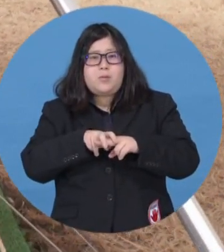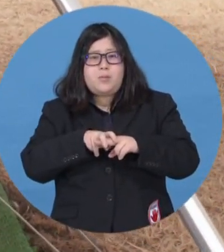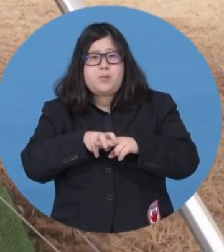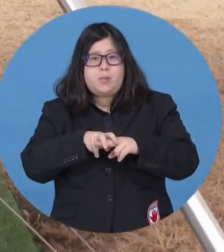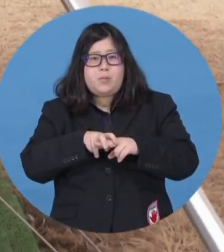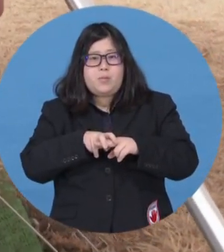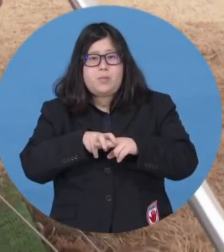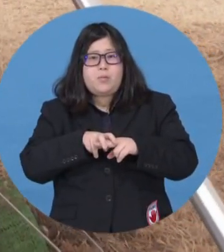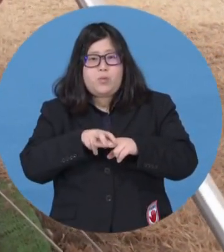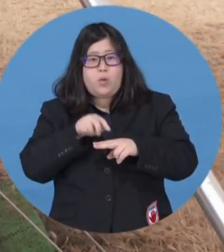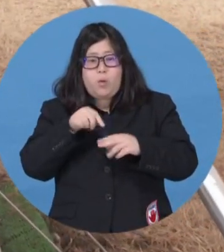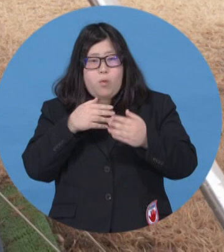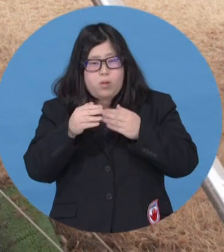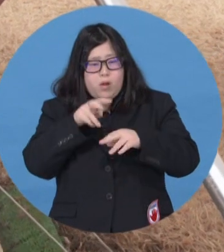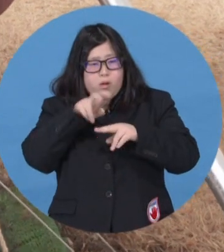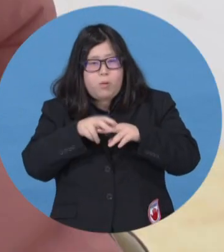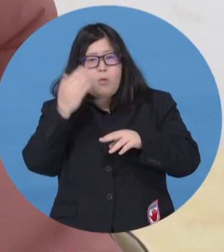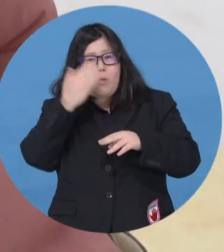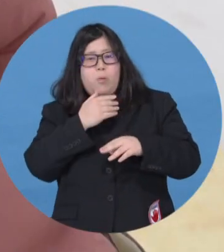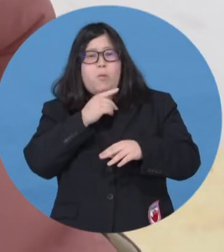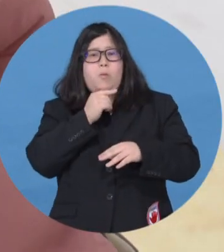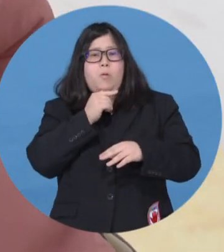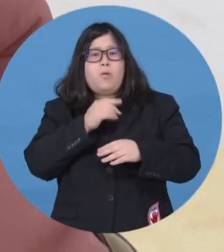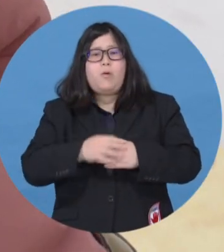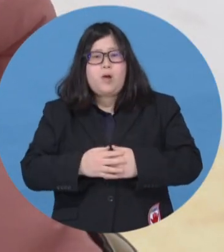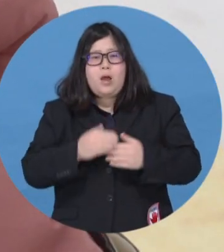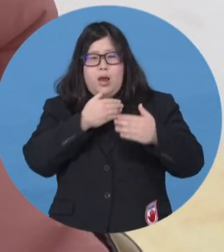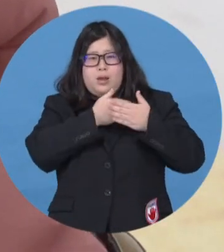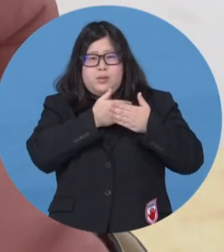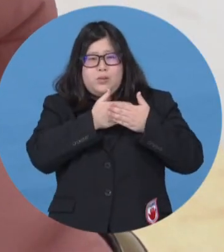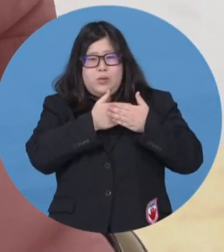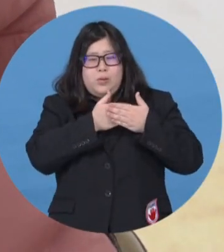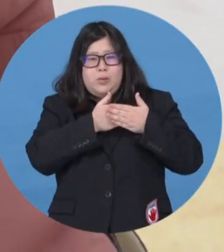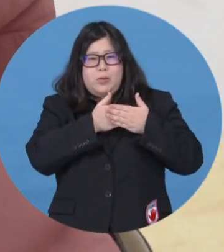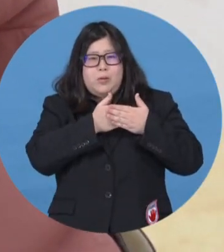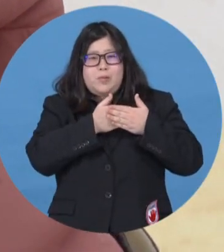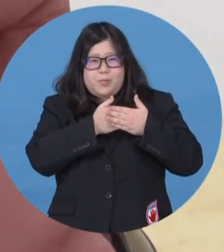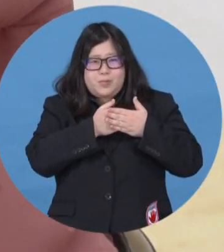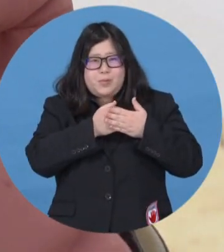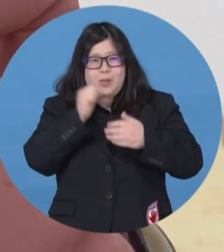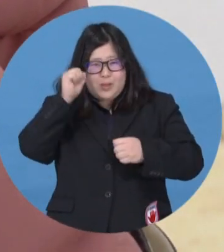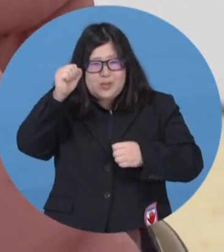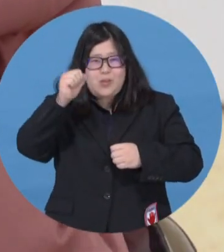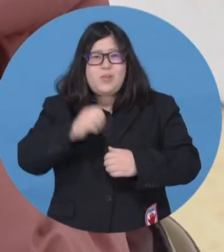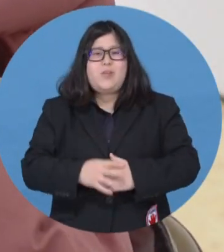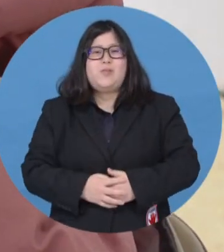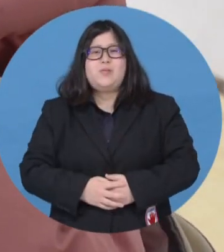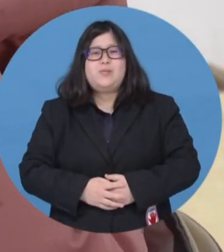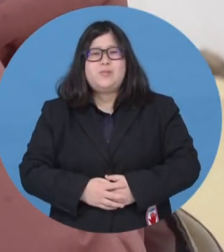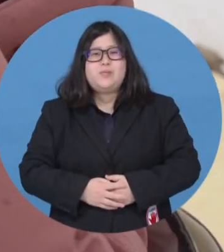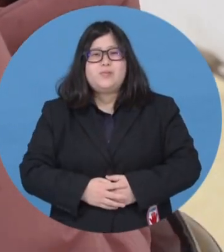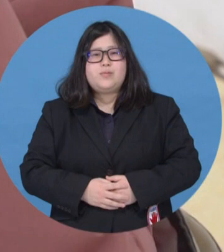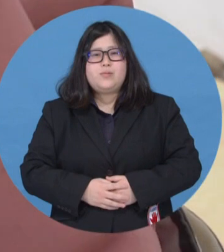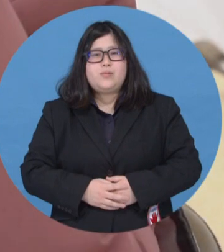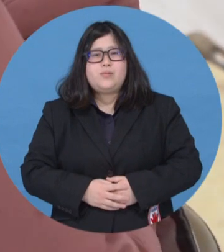この体験は座るんだ。はい、ちょっと緊張しますが飛ぶぞ。